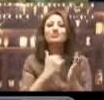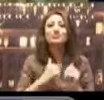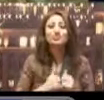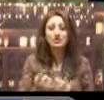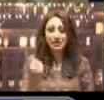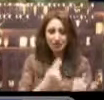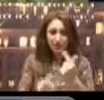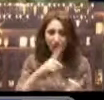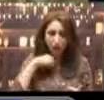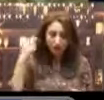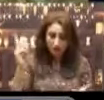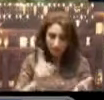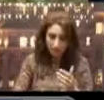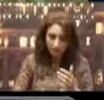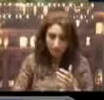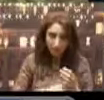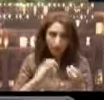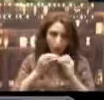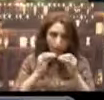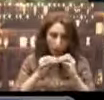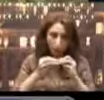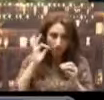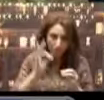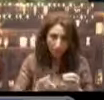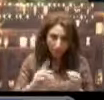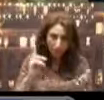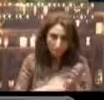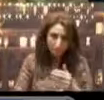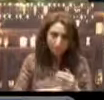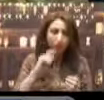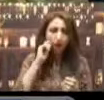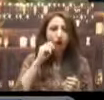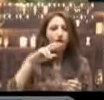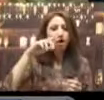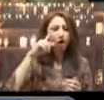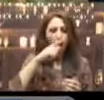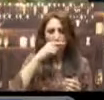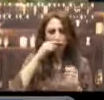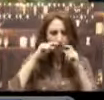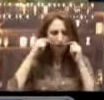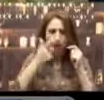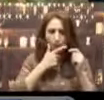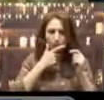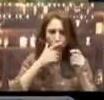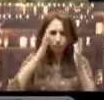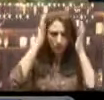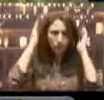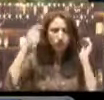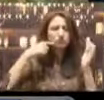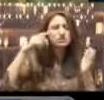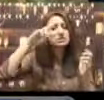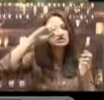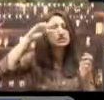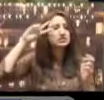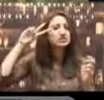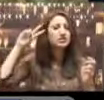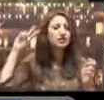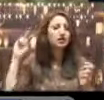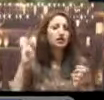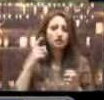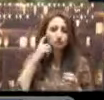الزرع ده اخضر فعلا، بيتكلم على اللون، بيتكلم على الالوان. والراجل سرح اينشتاين ده اول ما سرح ولقى ان مثلا في، لو انا عندي منشور وعديت فيه ضوء